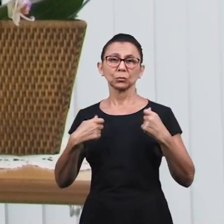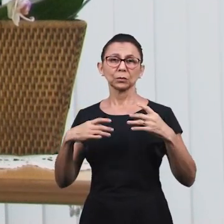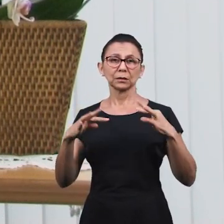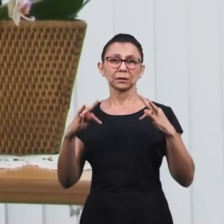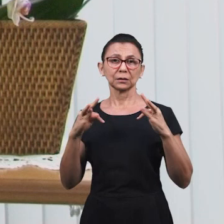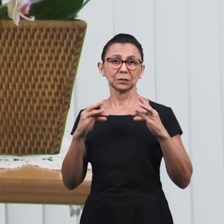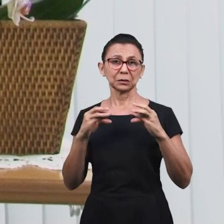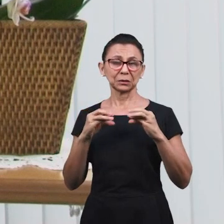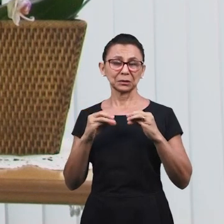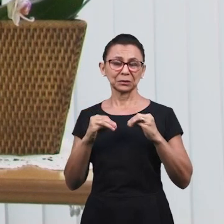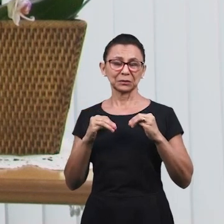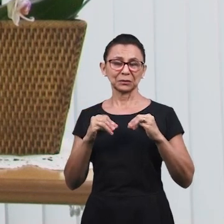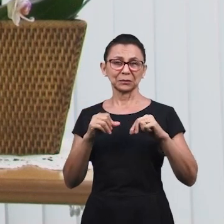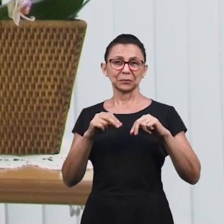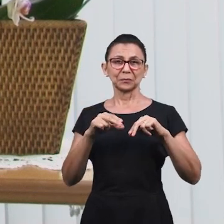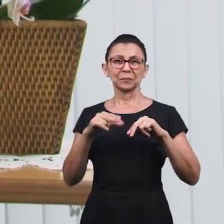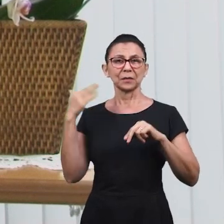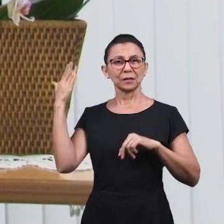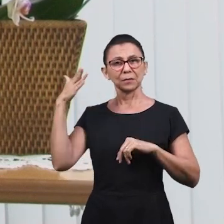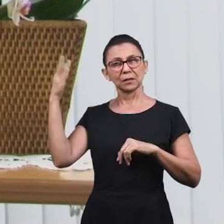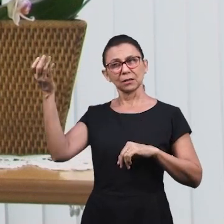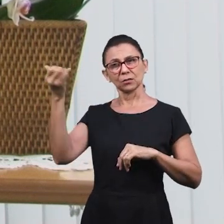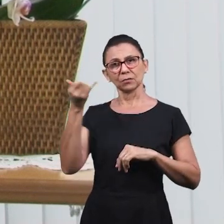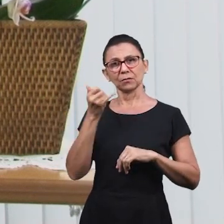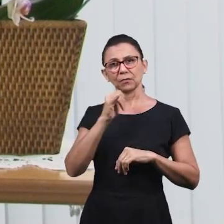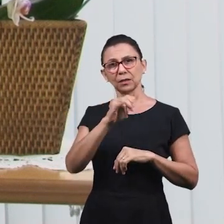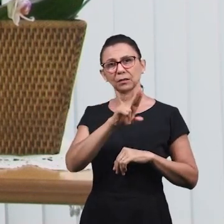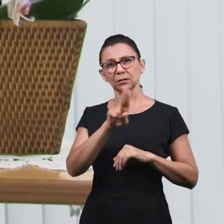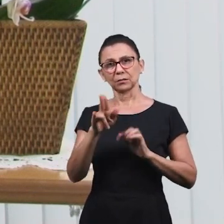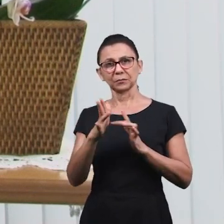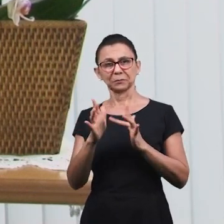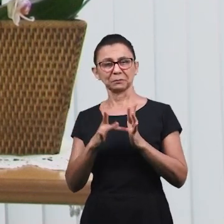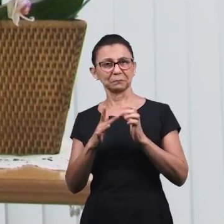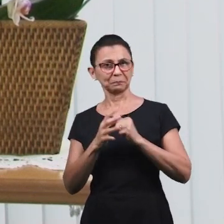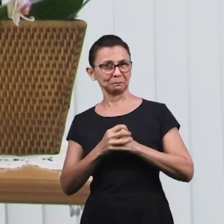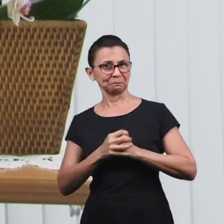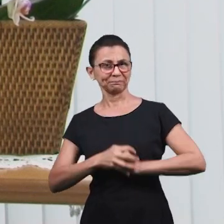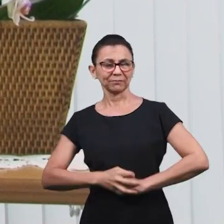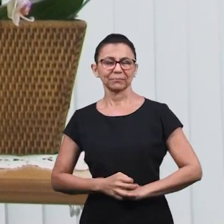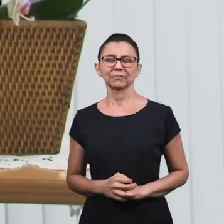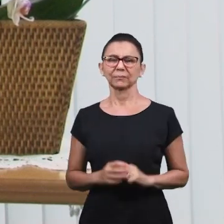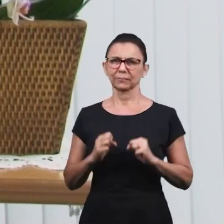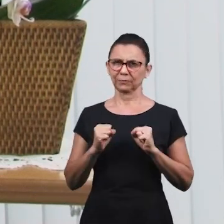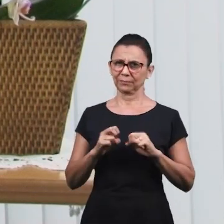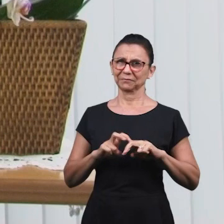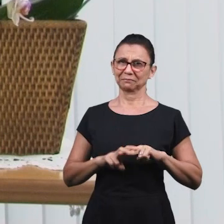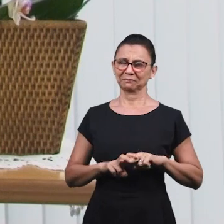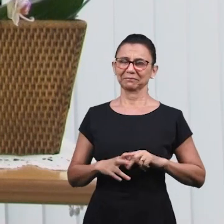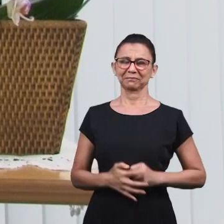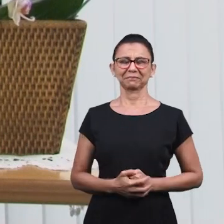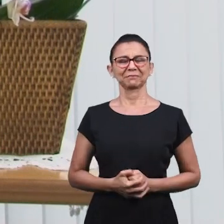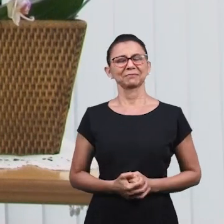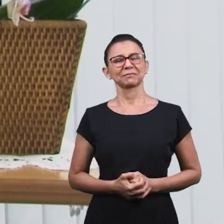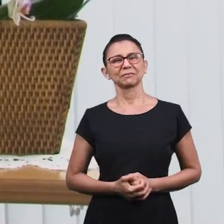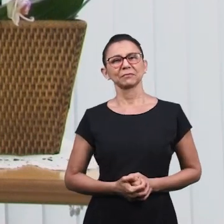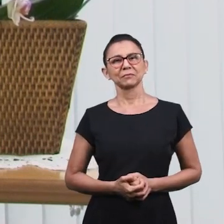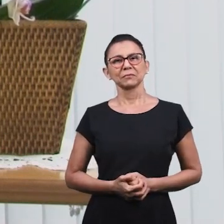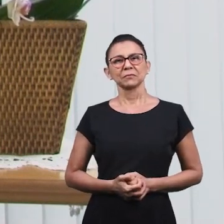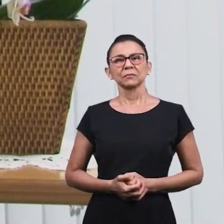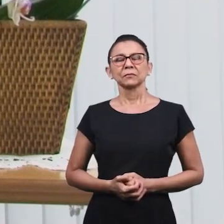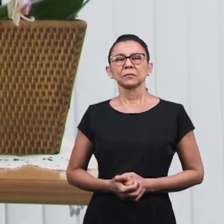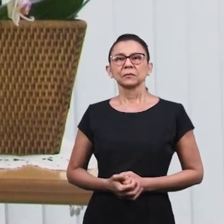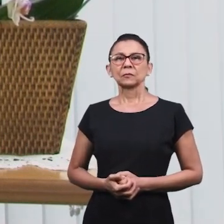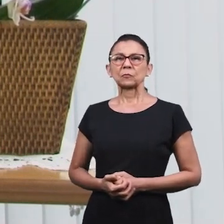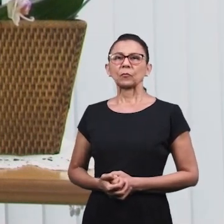relever. Parle-nous à travers cette parole, au nom de Jésus. Amen. Nous pouvons nous